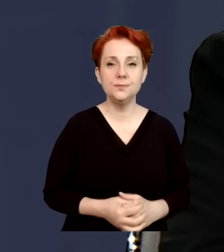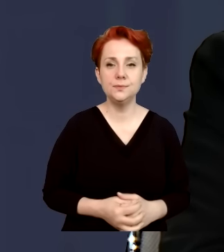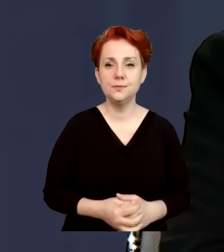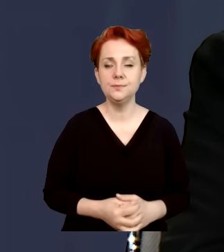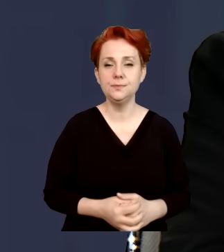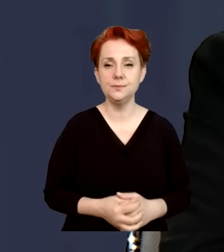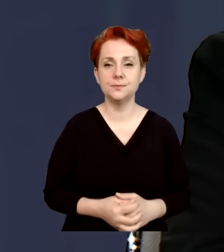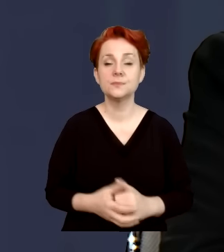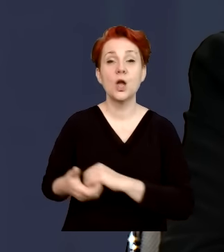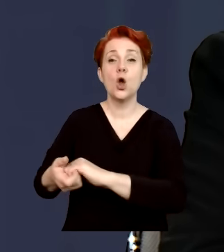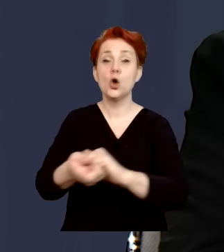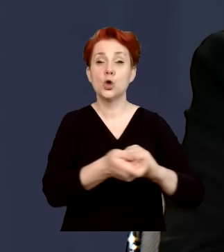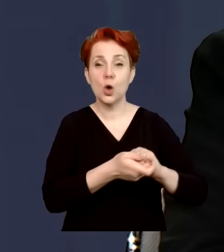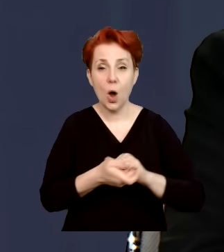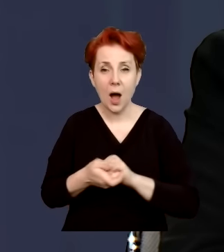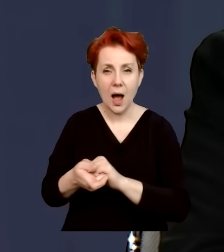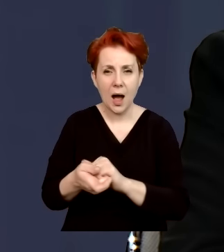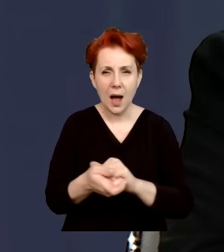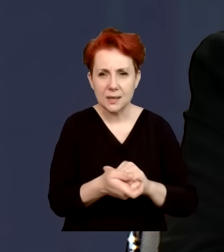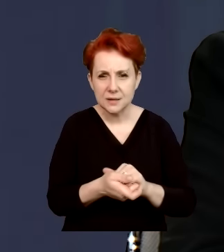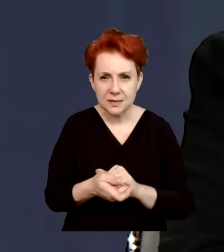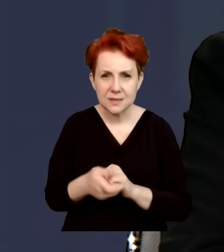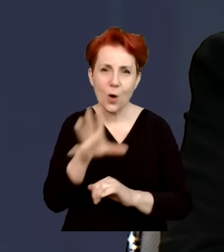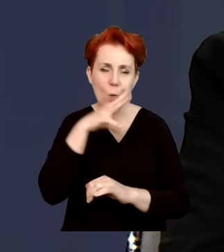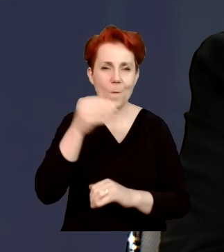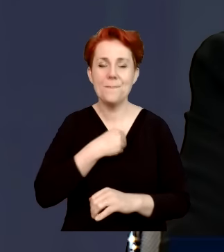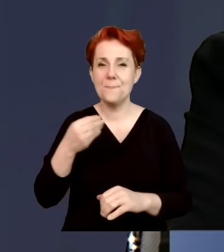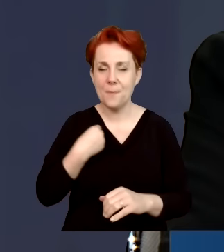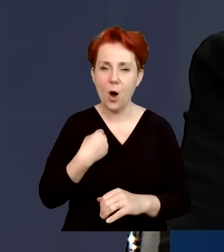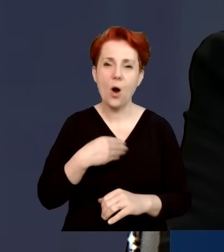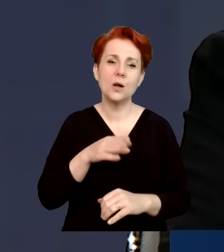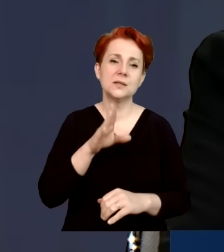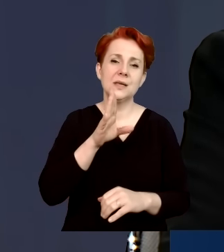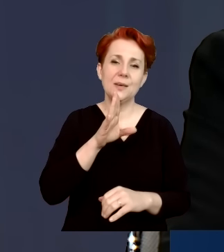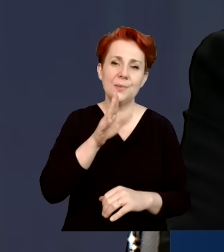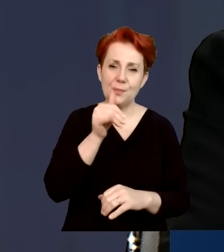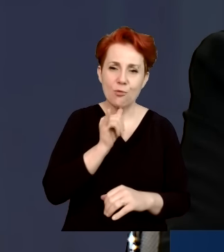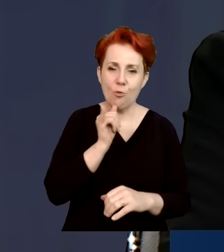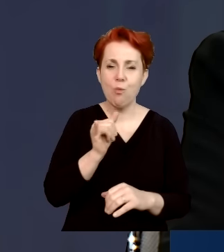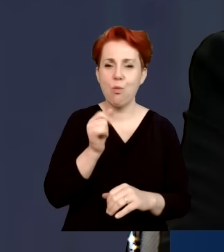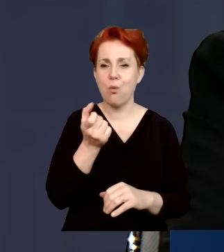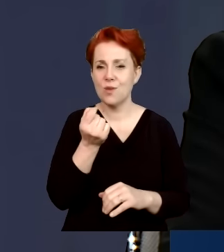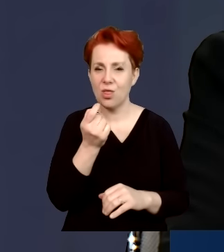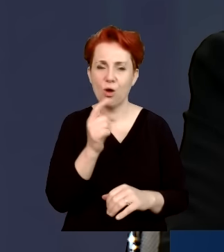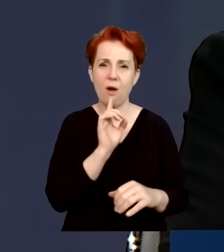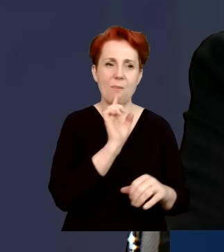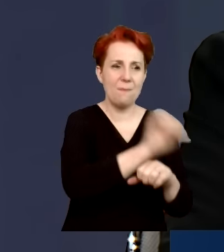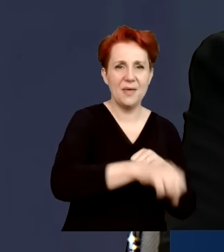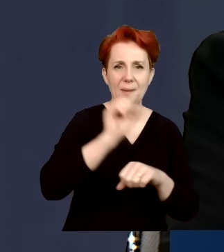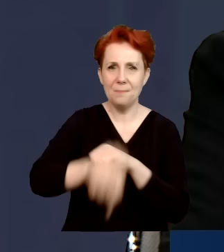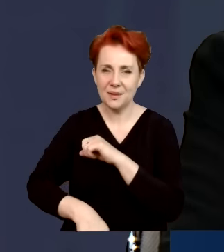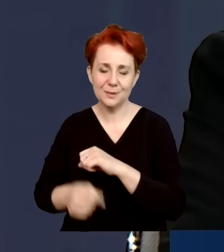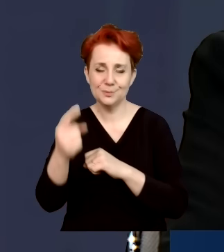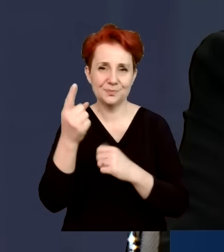koalicja tutaj Uśmiechniętej Polski próbuje nas ślepo trochę po omacku strzelać. Jestem przekonany, że przy okazji